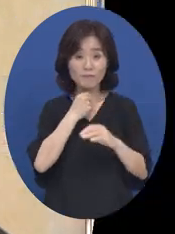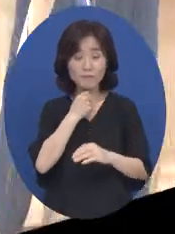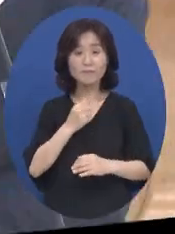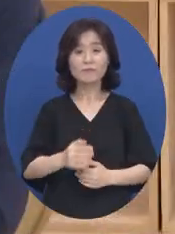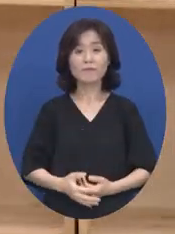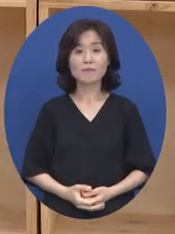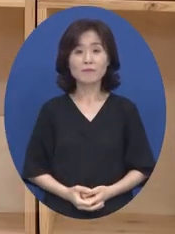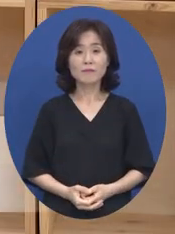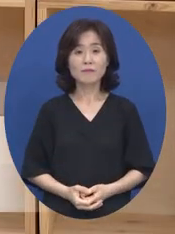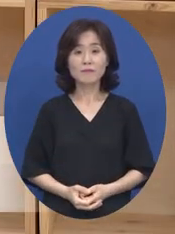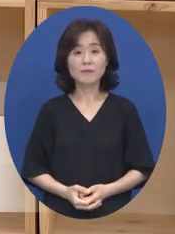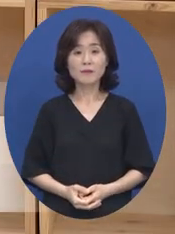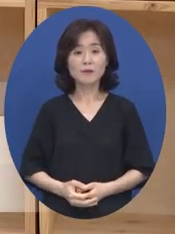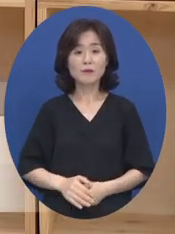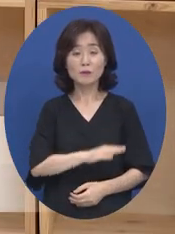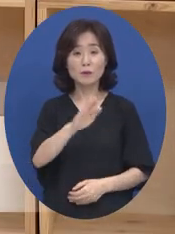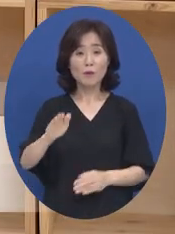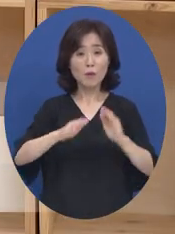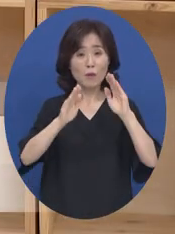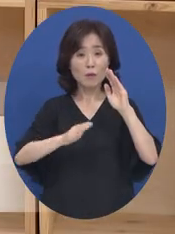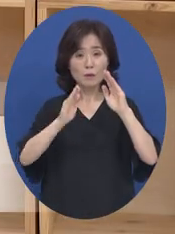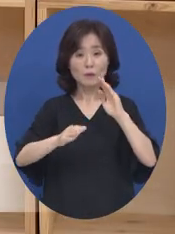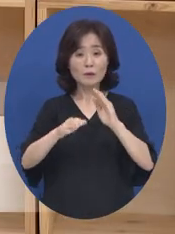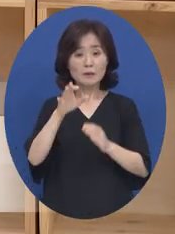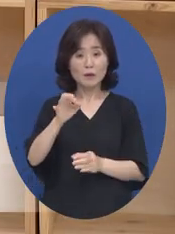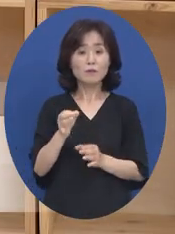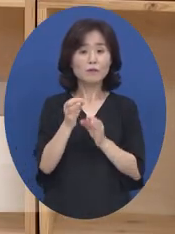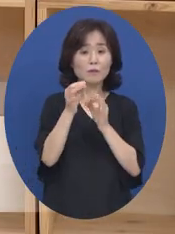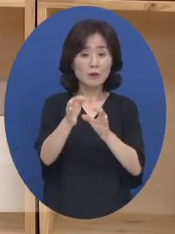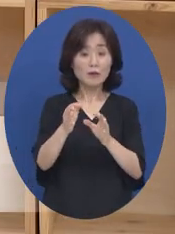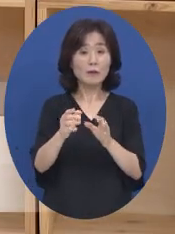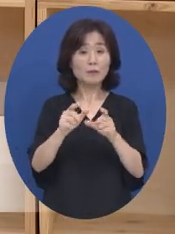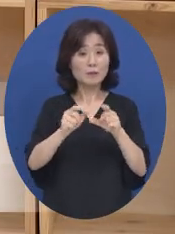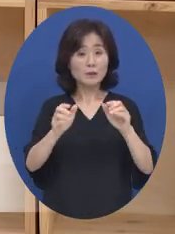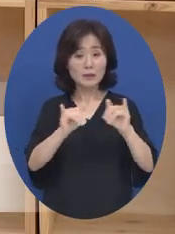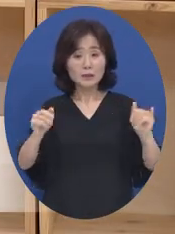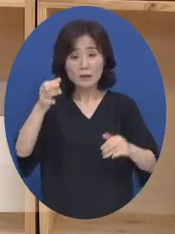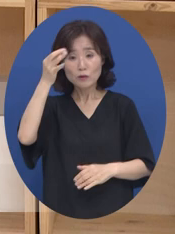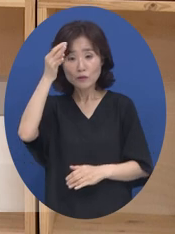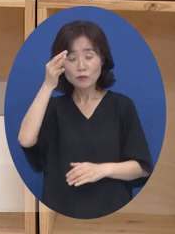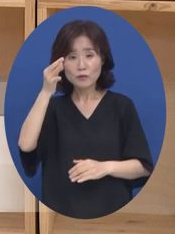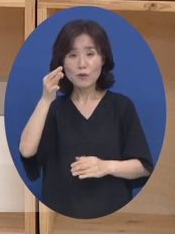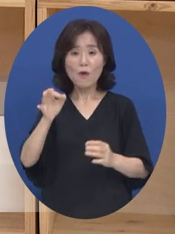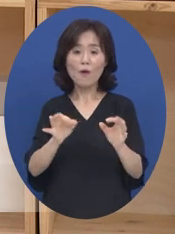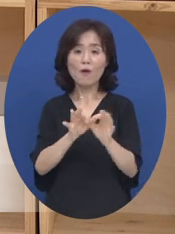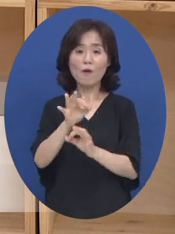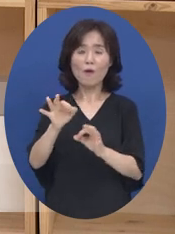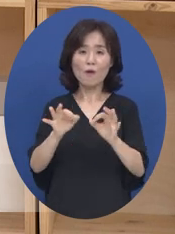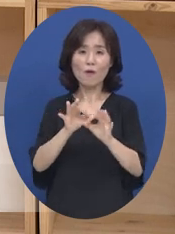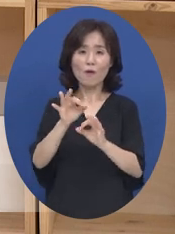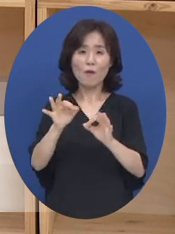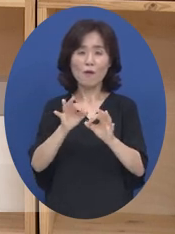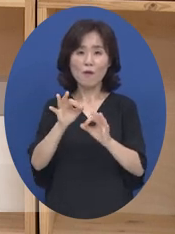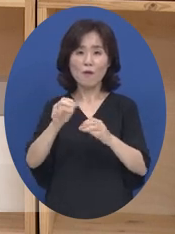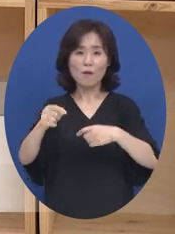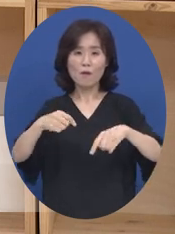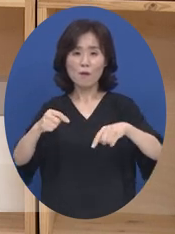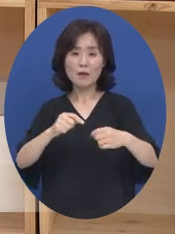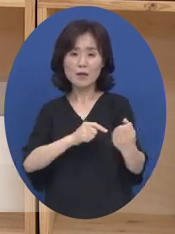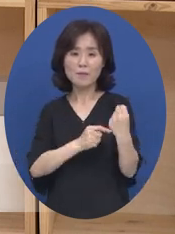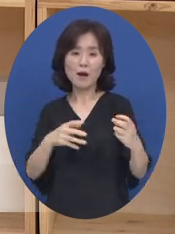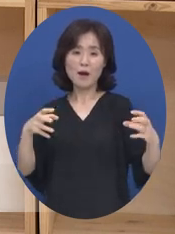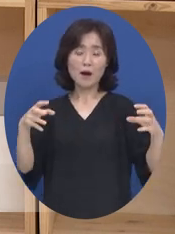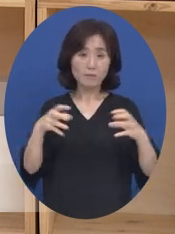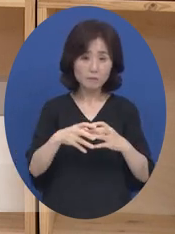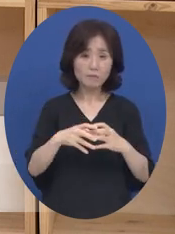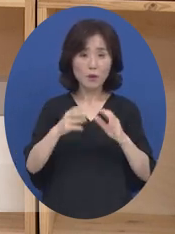하겠습니다. 우리 공적 자산들을 투자해서 민간의 기술과 경영 역량을 결합시켜서